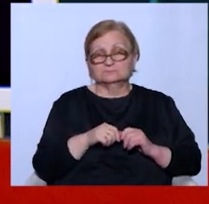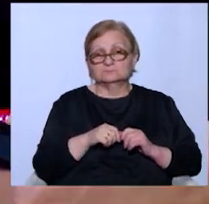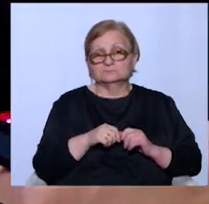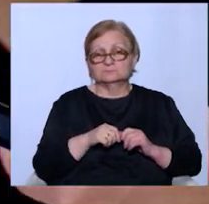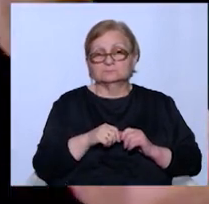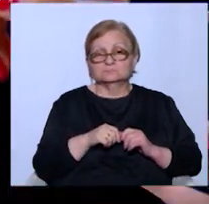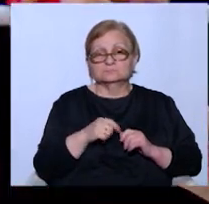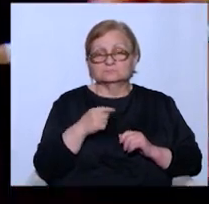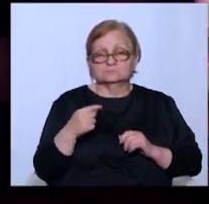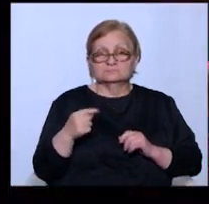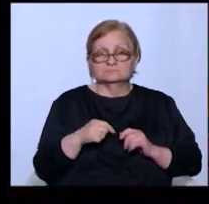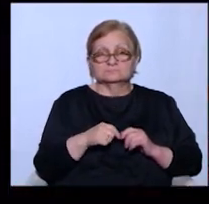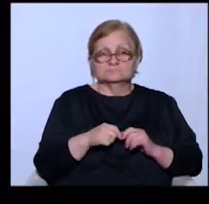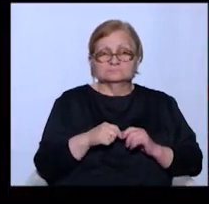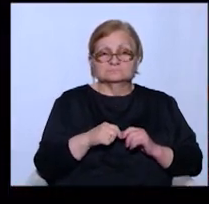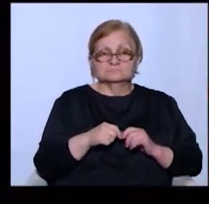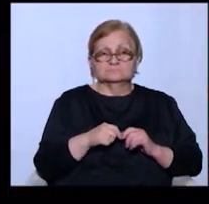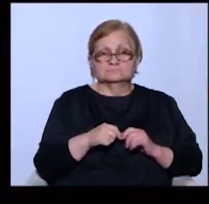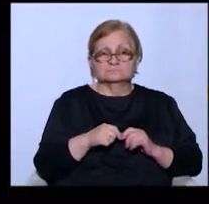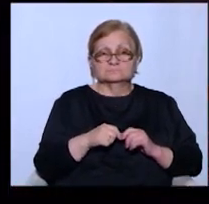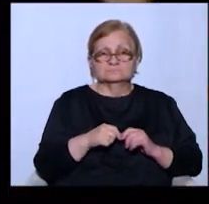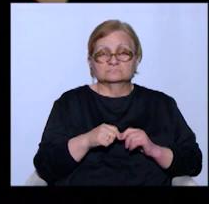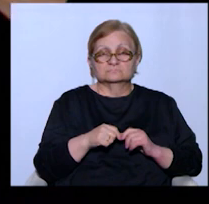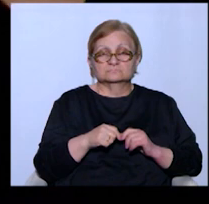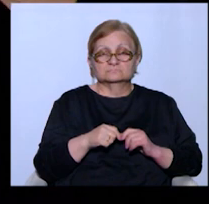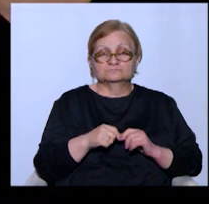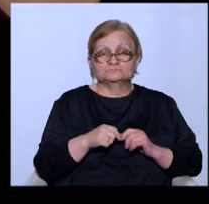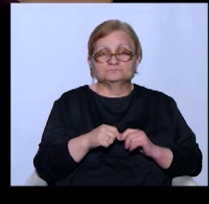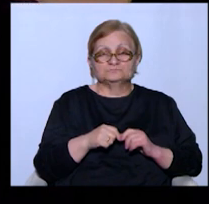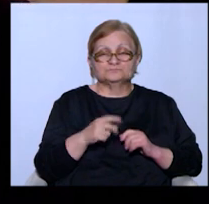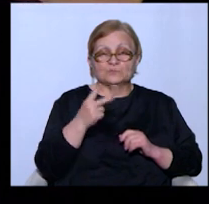წილადის მინუს, აი ესე იგი 2x მინუს 1000.